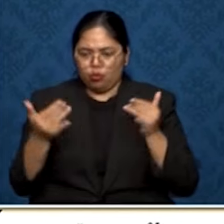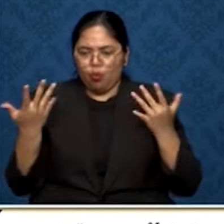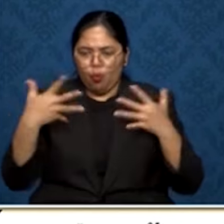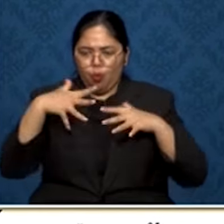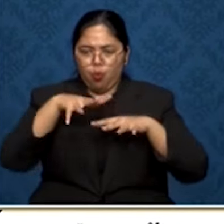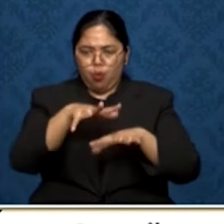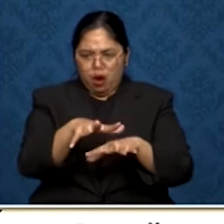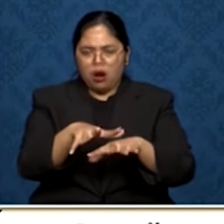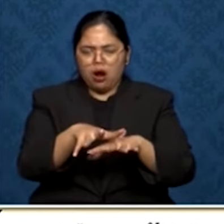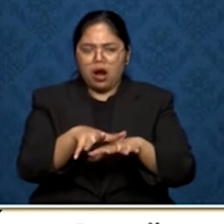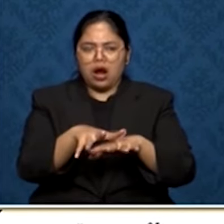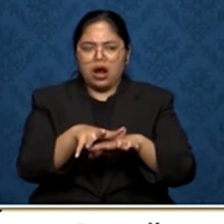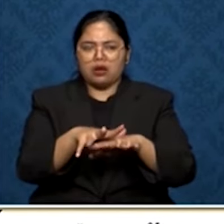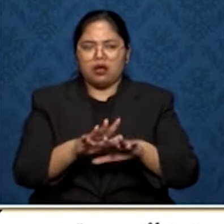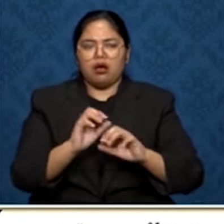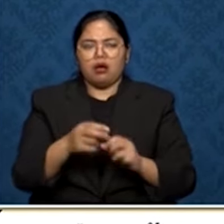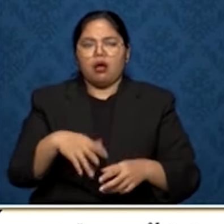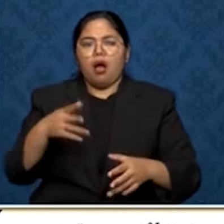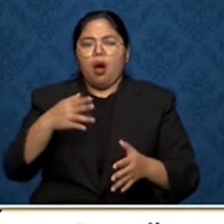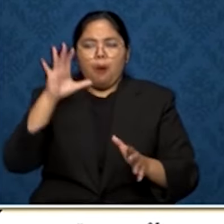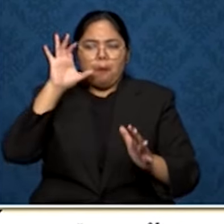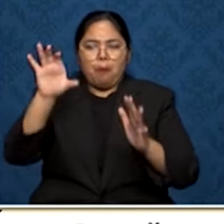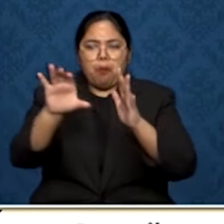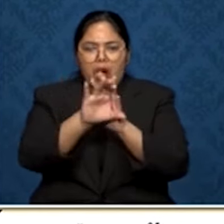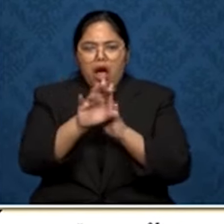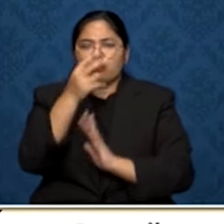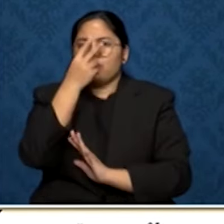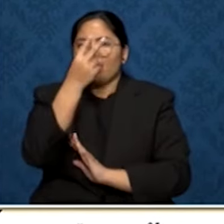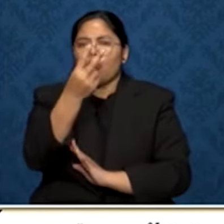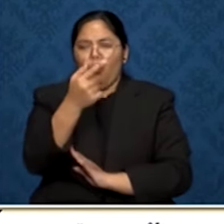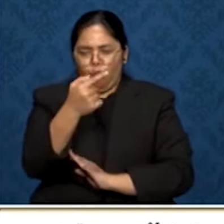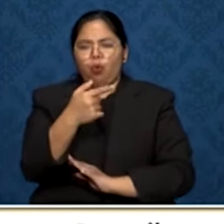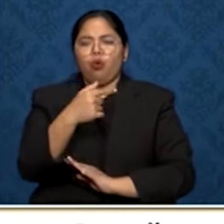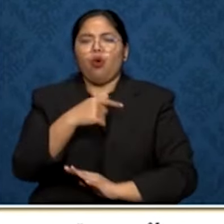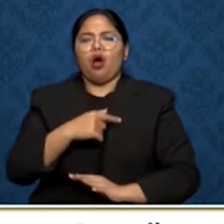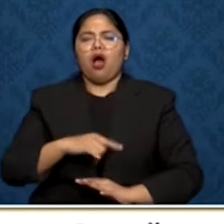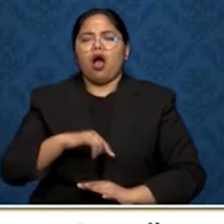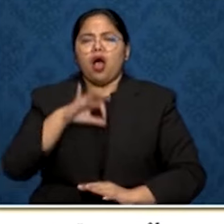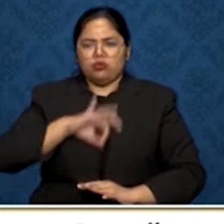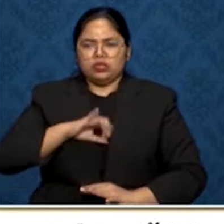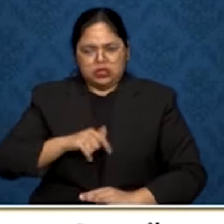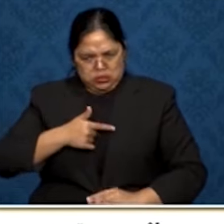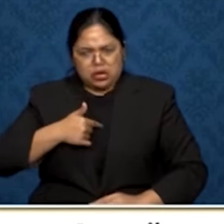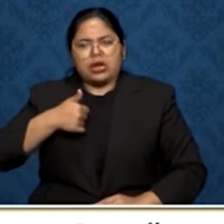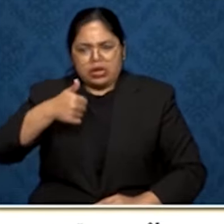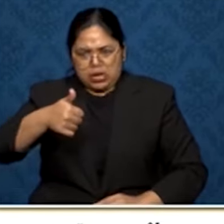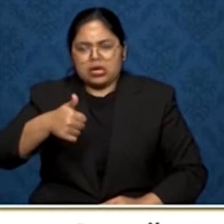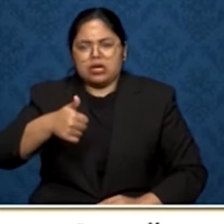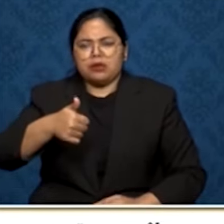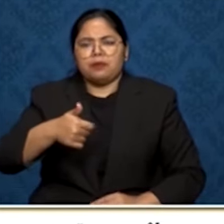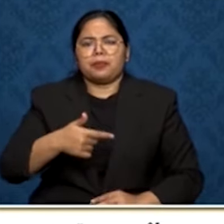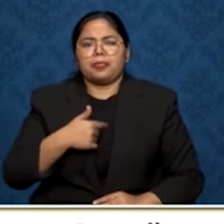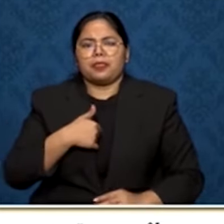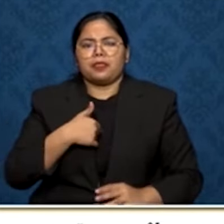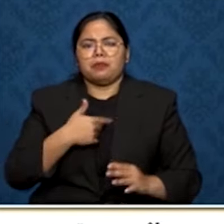ที่สร้างครับ ท่านประทานเนี่ภาพเนี้คือผมเห็นแล้ ผมดีใจมากันควรจะเป็อยางนี้ครับBusiness Matching